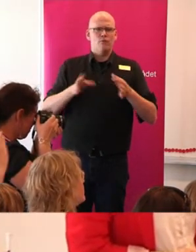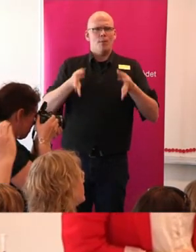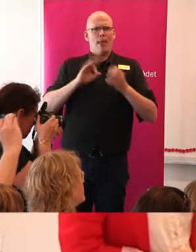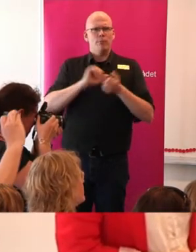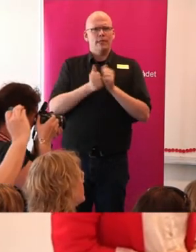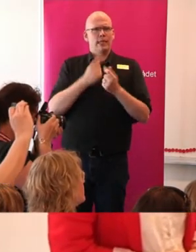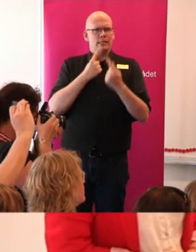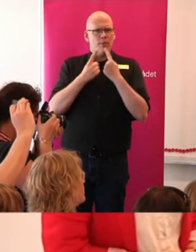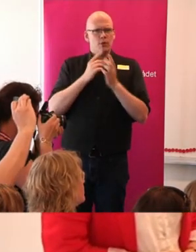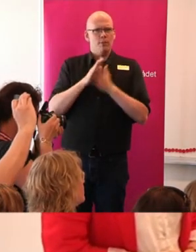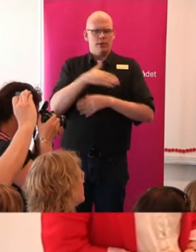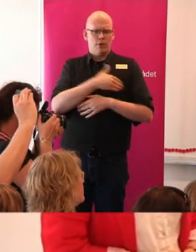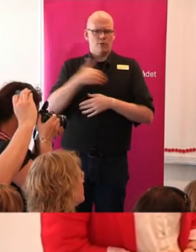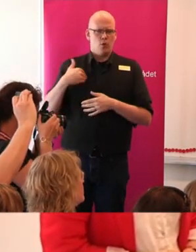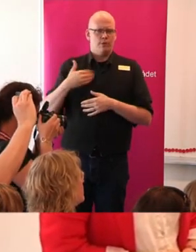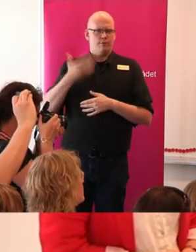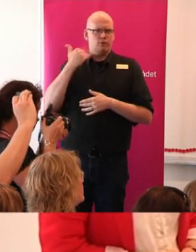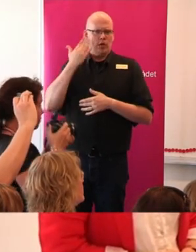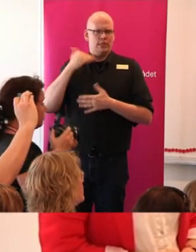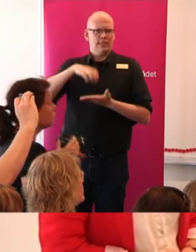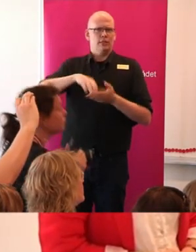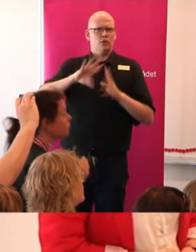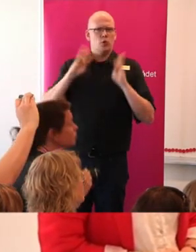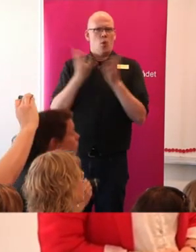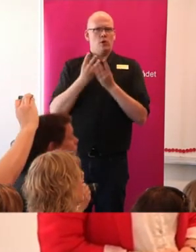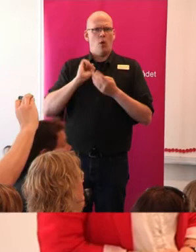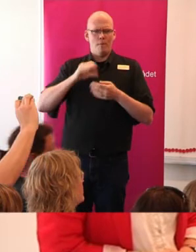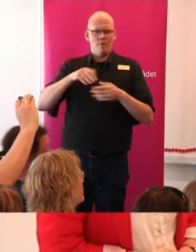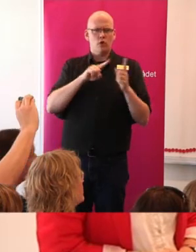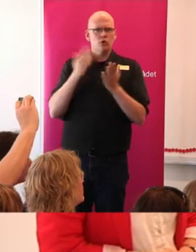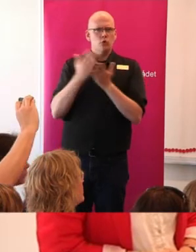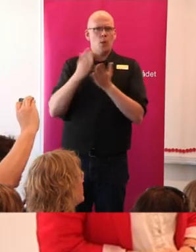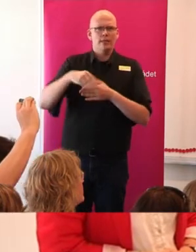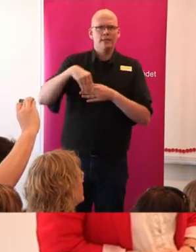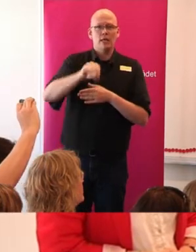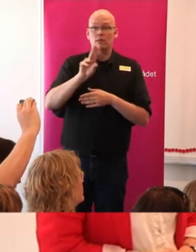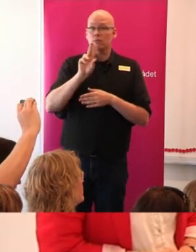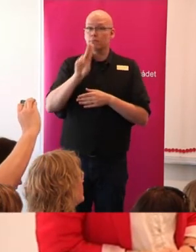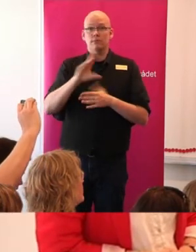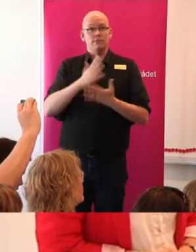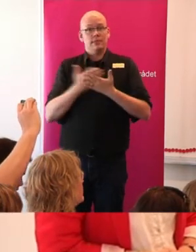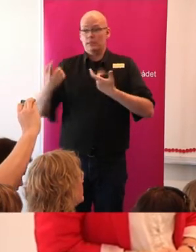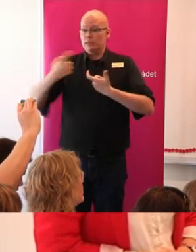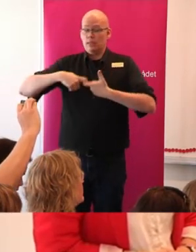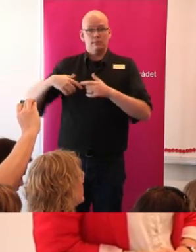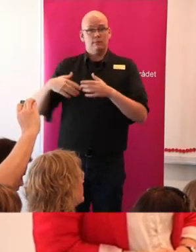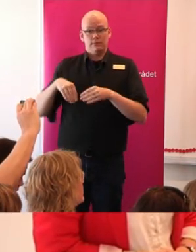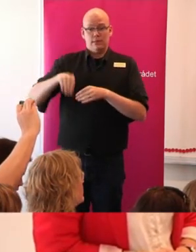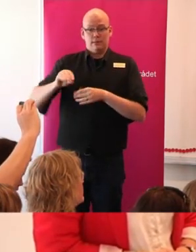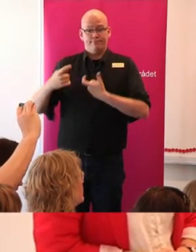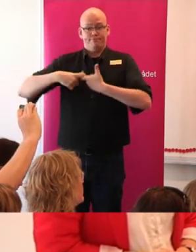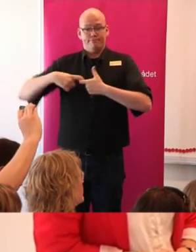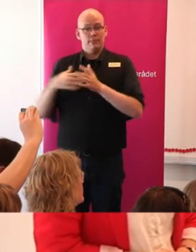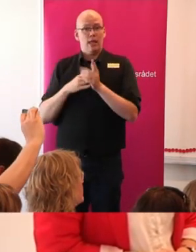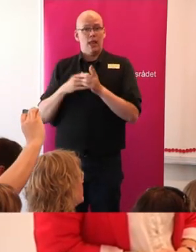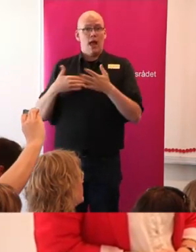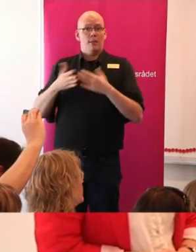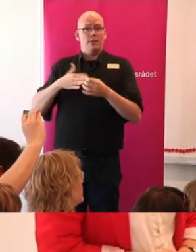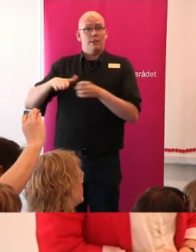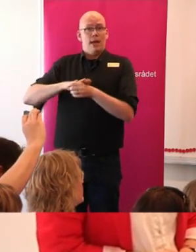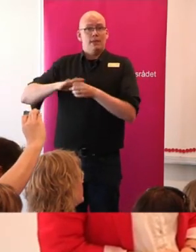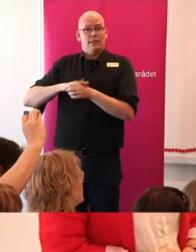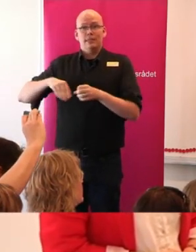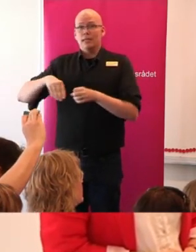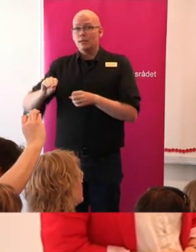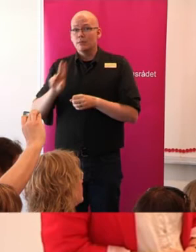vårt dåvarande statsråd om folkhögskolesatsningen. För den var ju inte en koppling till arbetsmarknadspolitiska insatser, vilket jag...